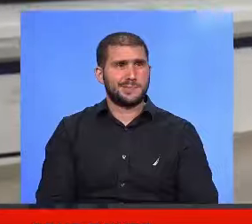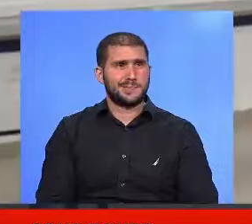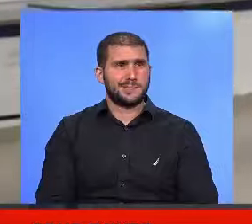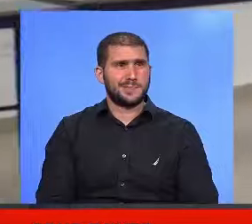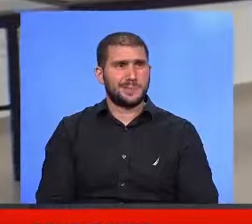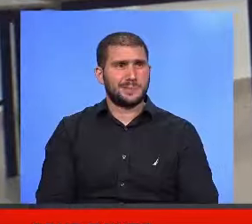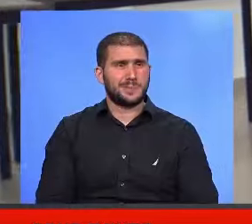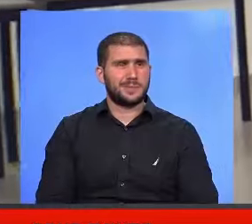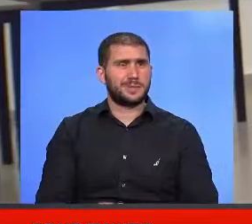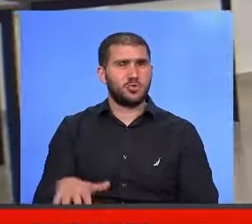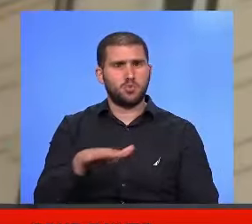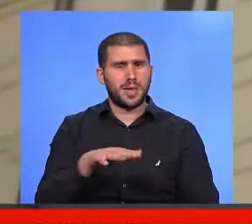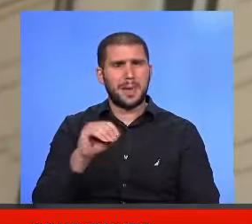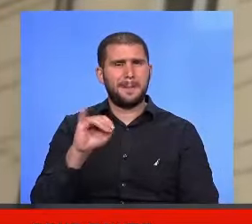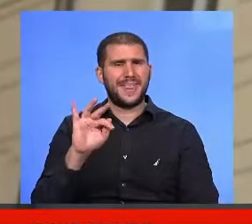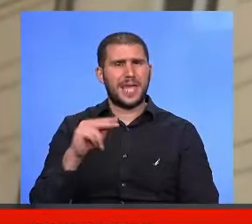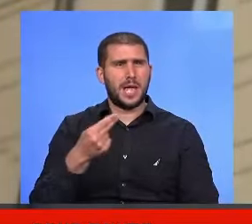in the Mitte.